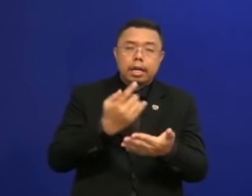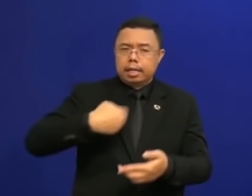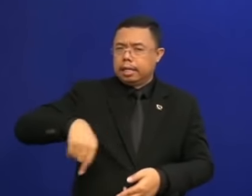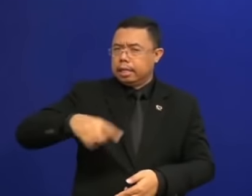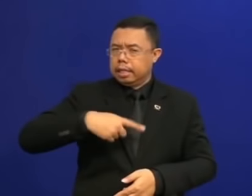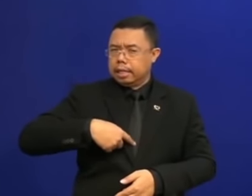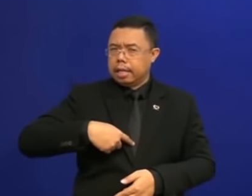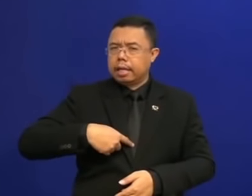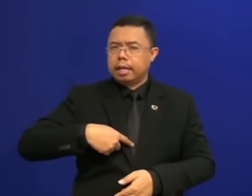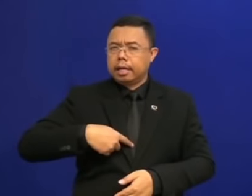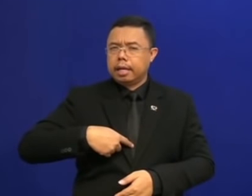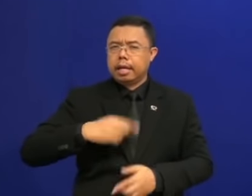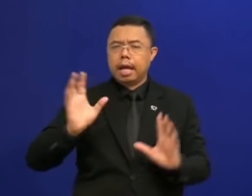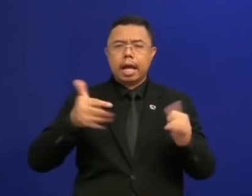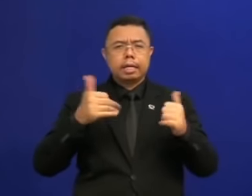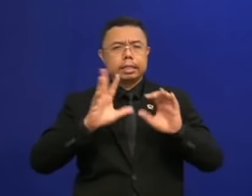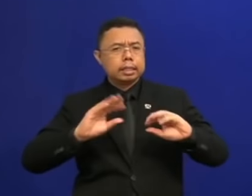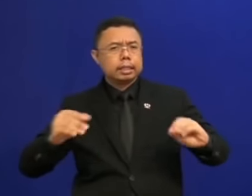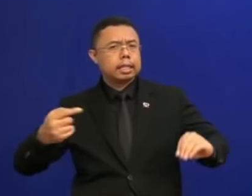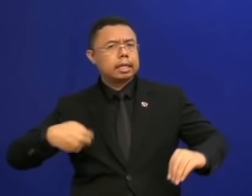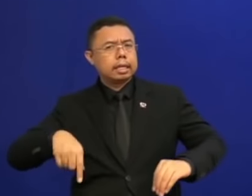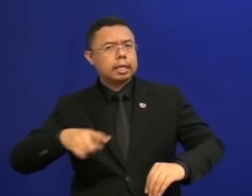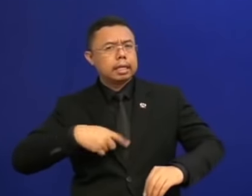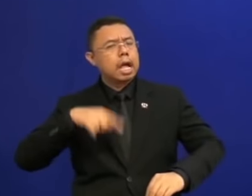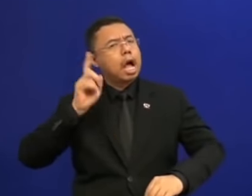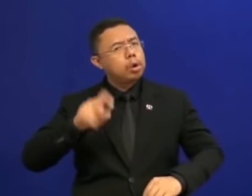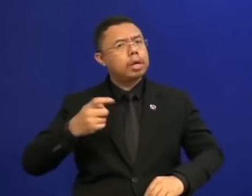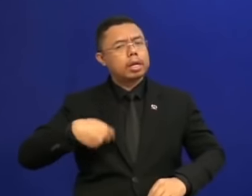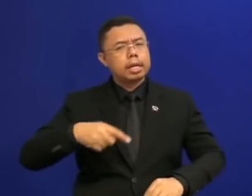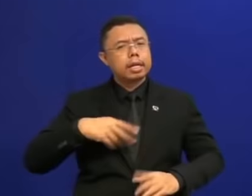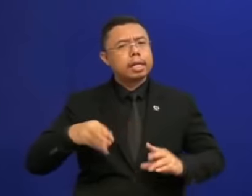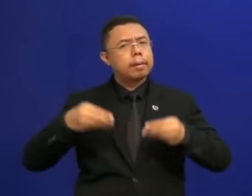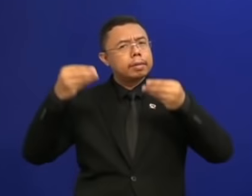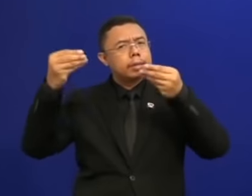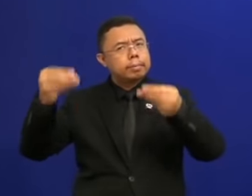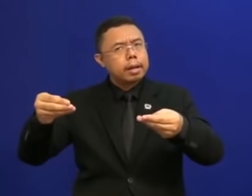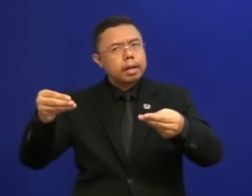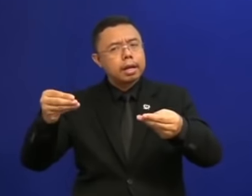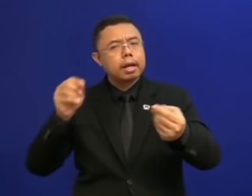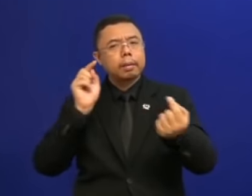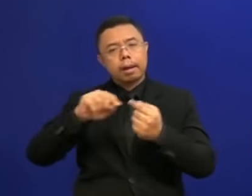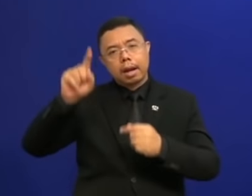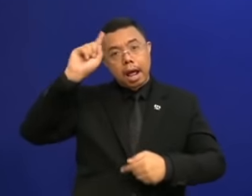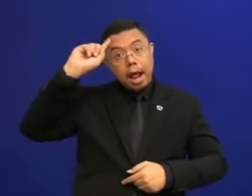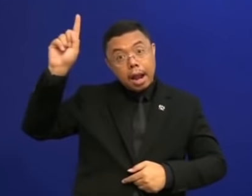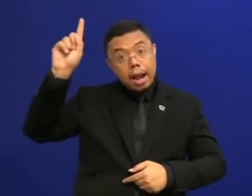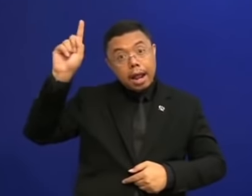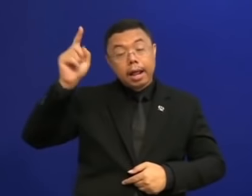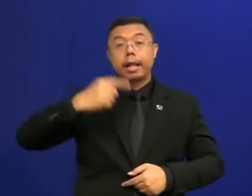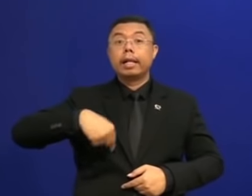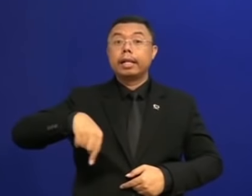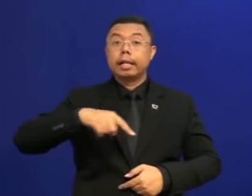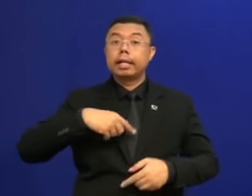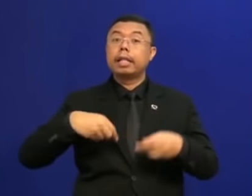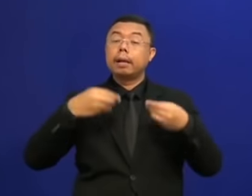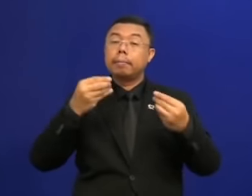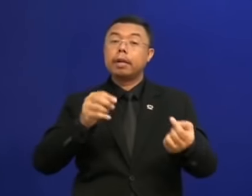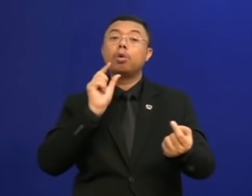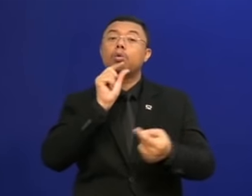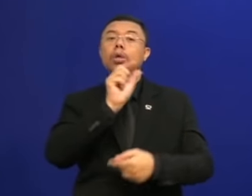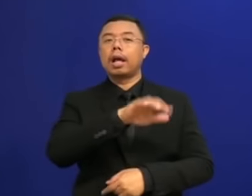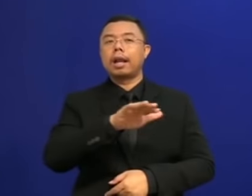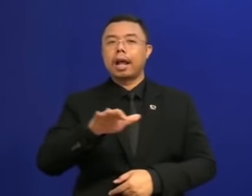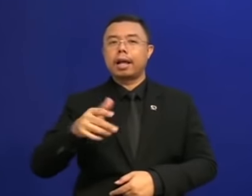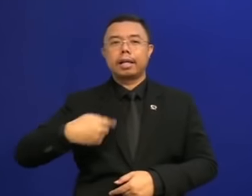kita di mana hasil kerja kita yang mestinya kita persembahkan kepada Allah, kita berikan untuk